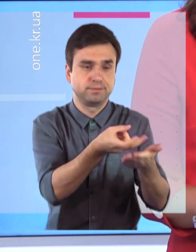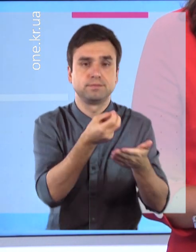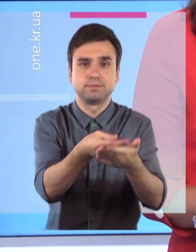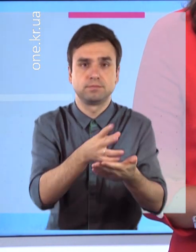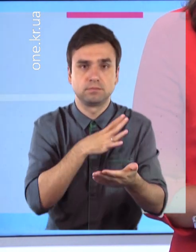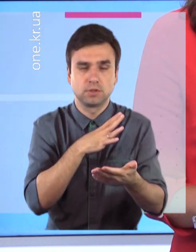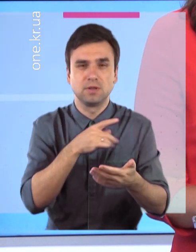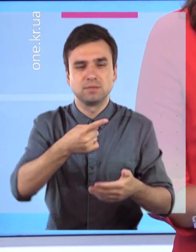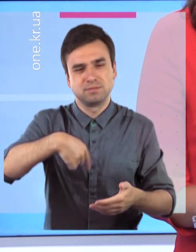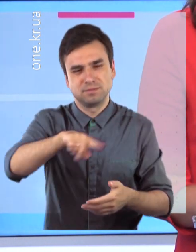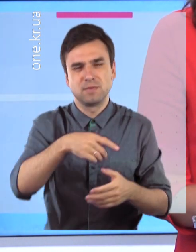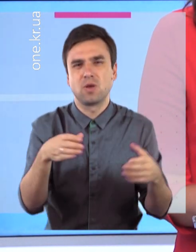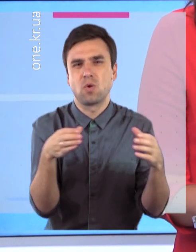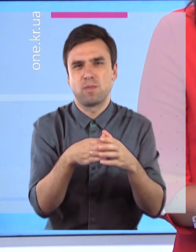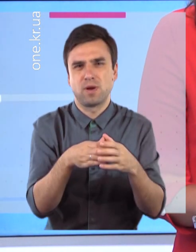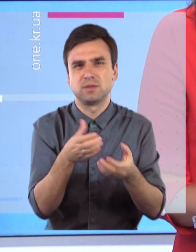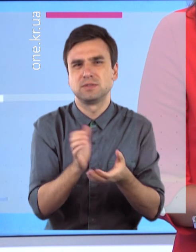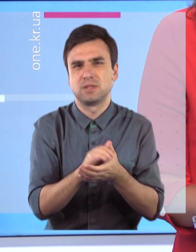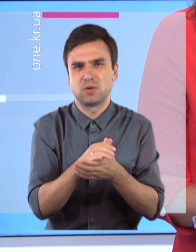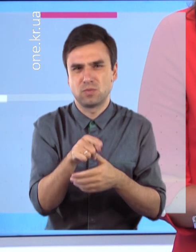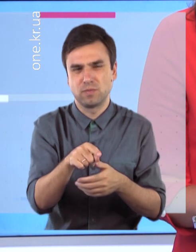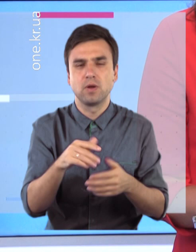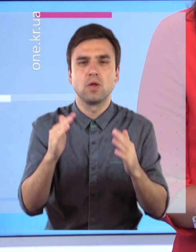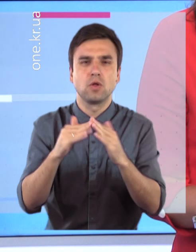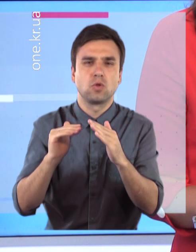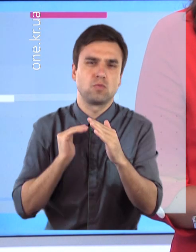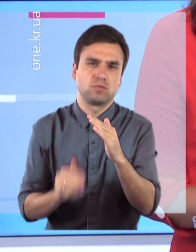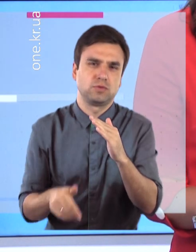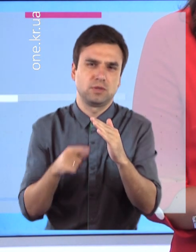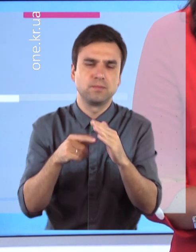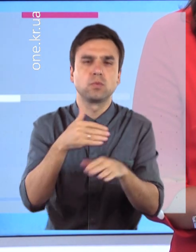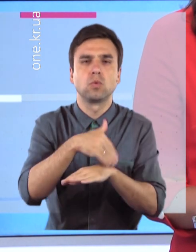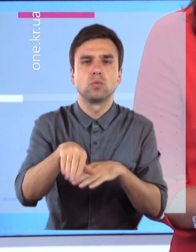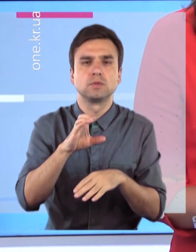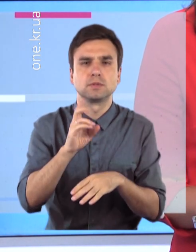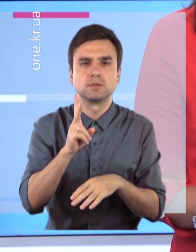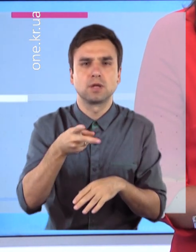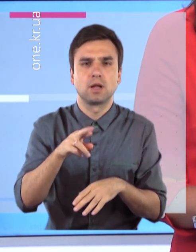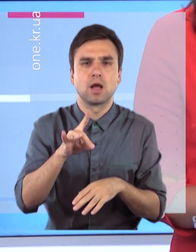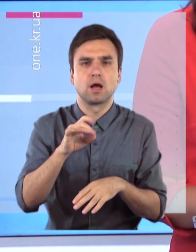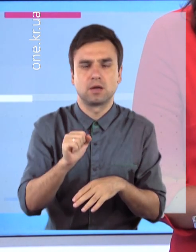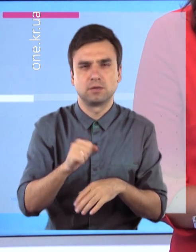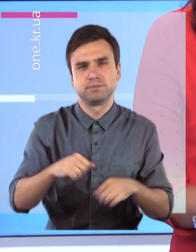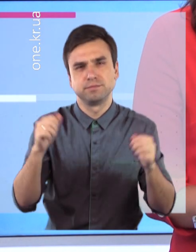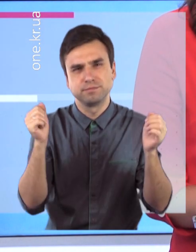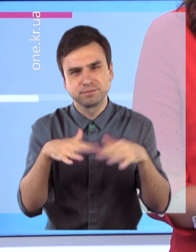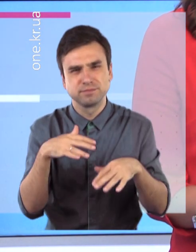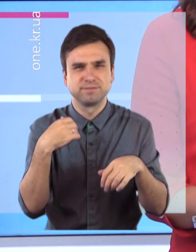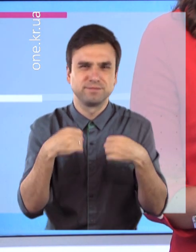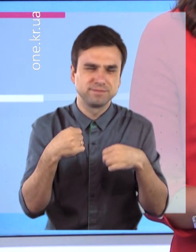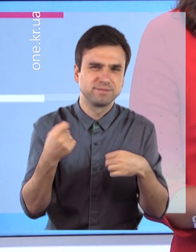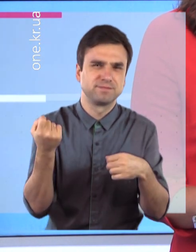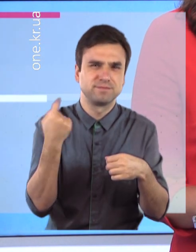до Тисячки. Йдеться про компанію товаришів, які ввечері відпочивали в одному з приватних будинків Саксаганського району по вулиці